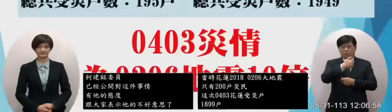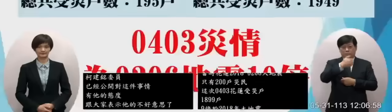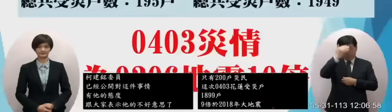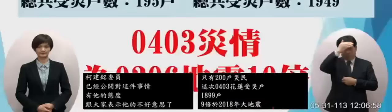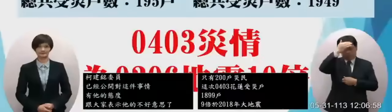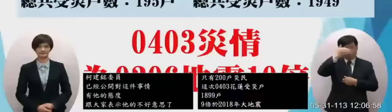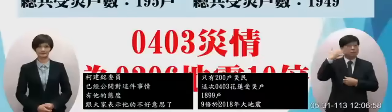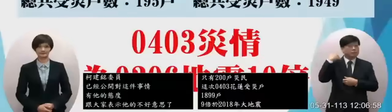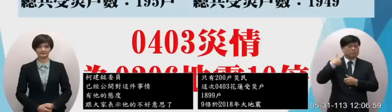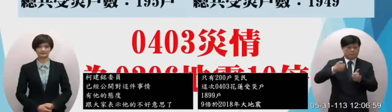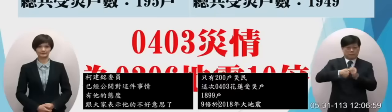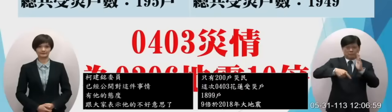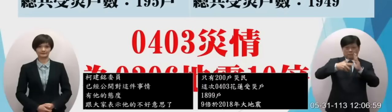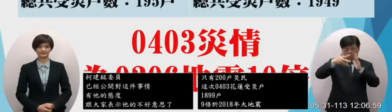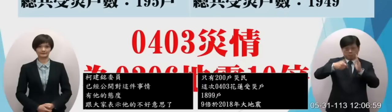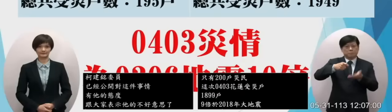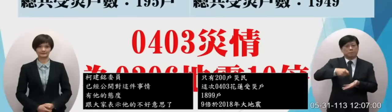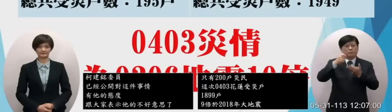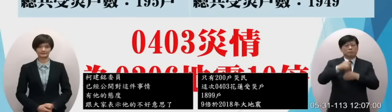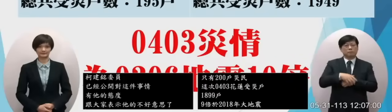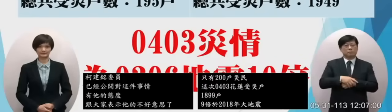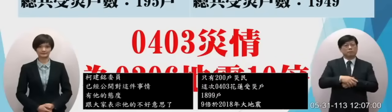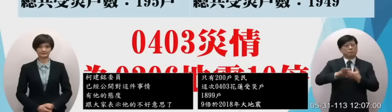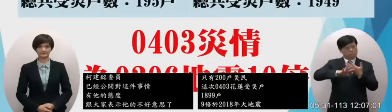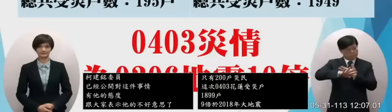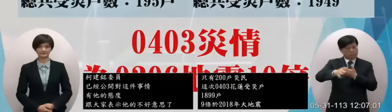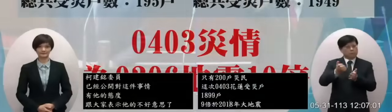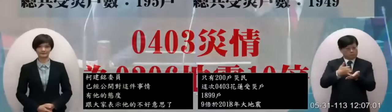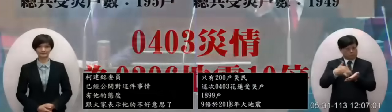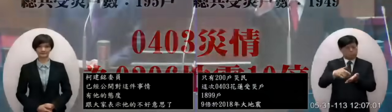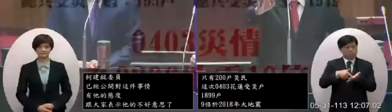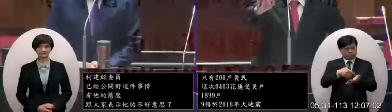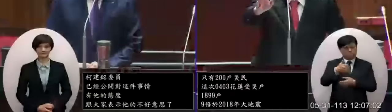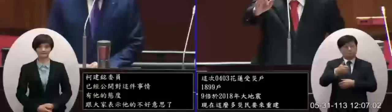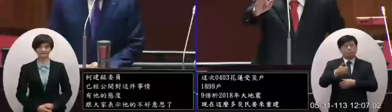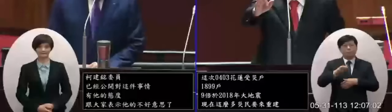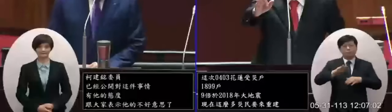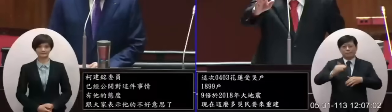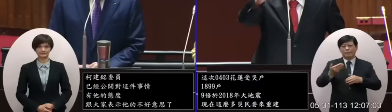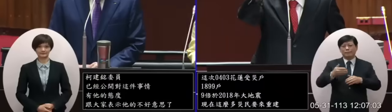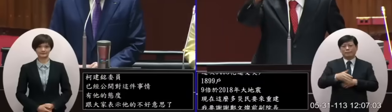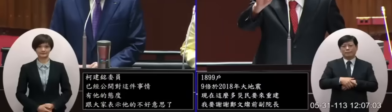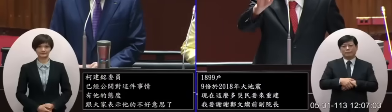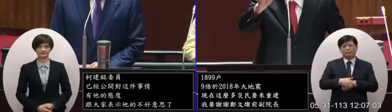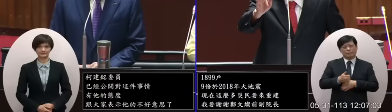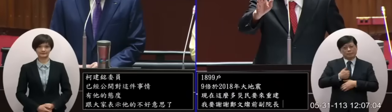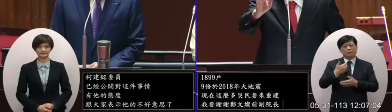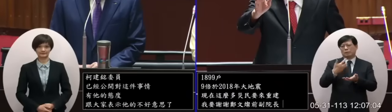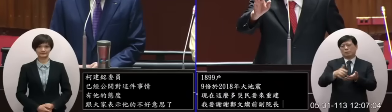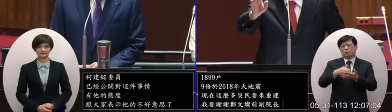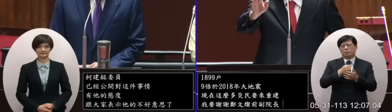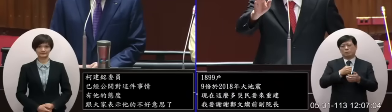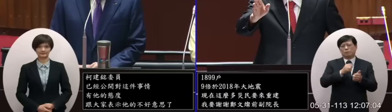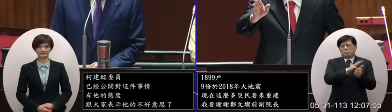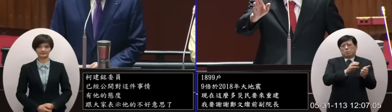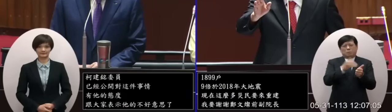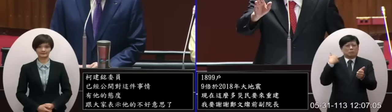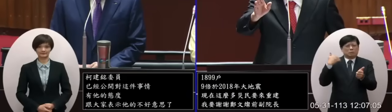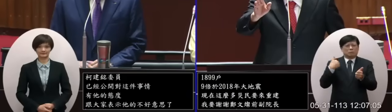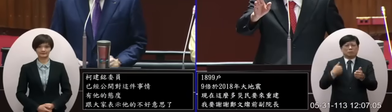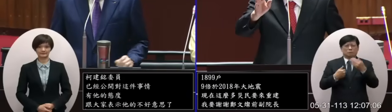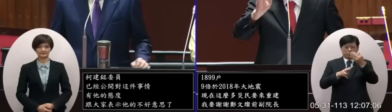灿前副院长所提出来的相关的这些预算，但是太多是抄袭